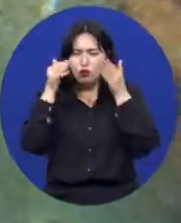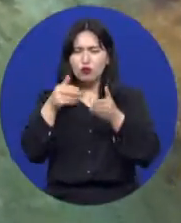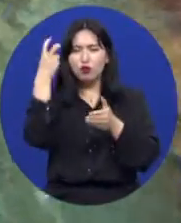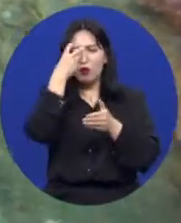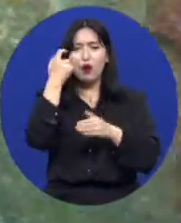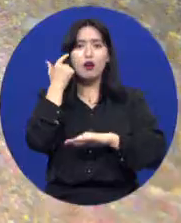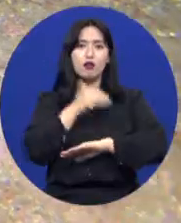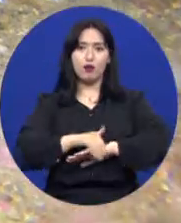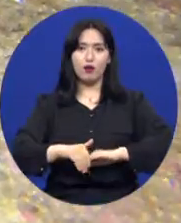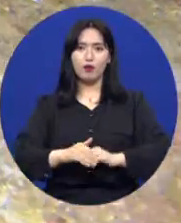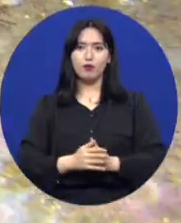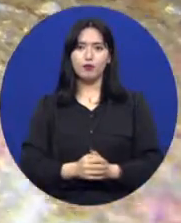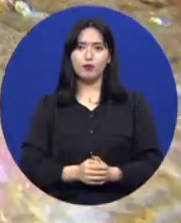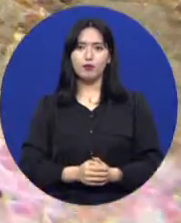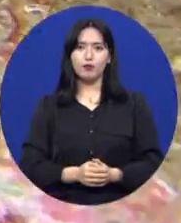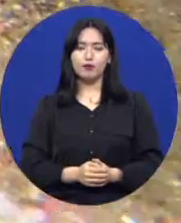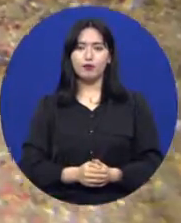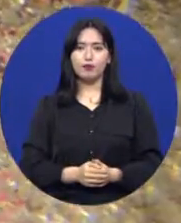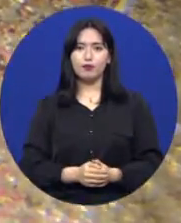계획입니다